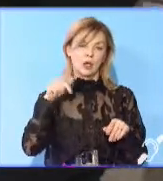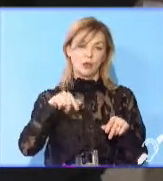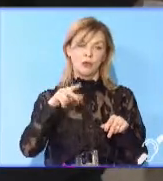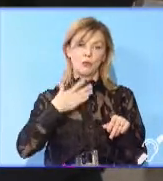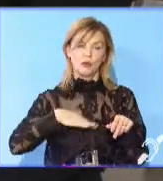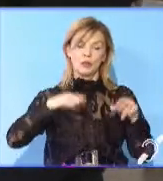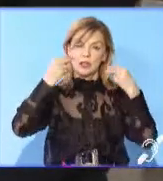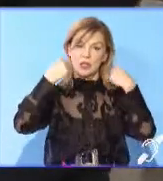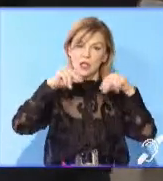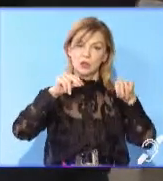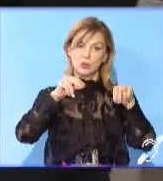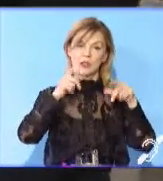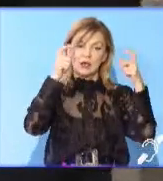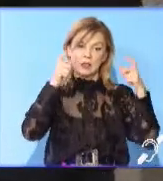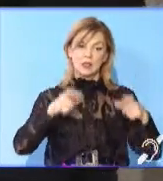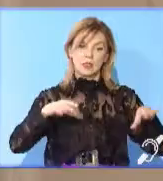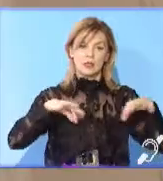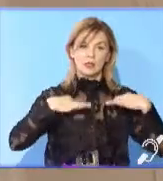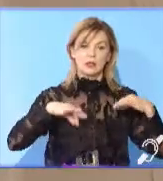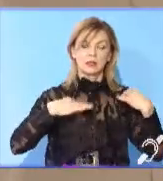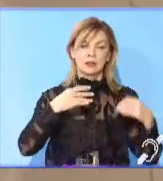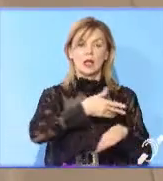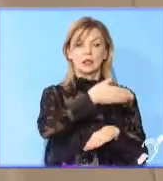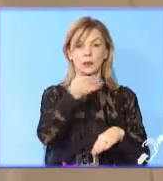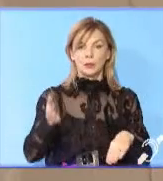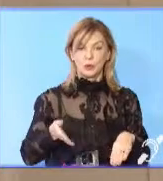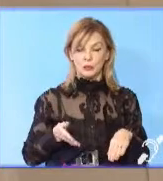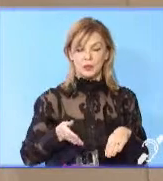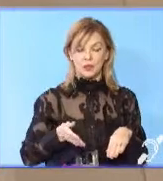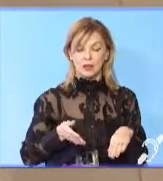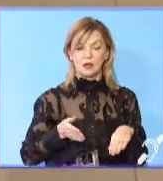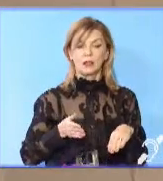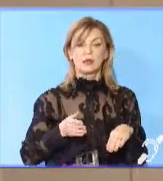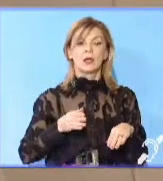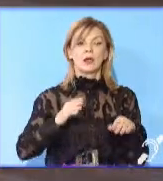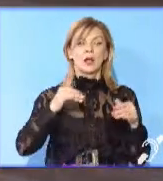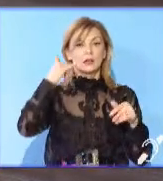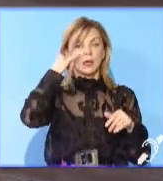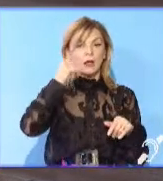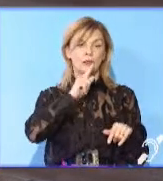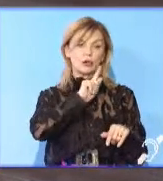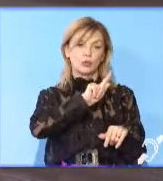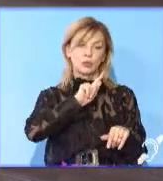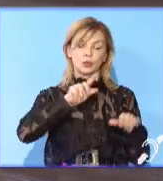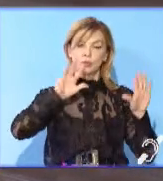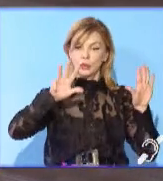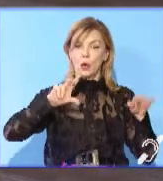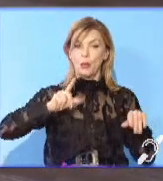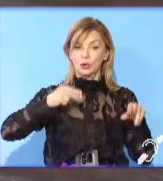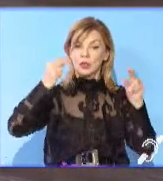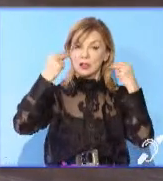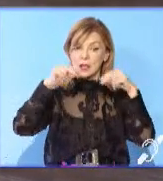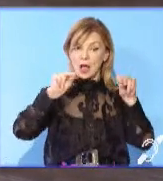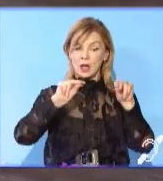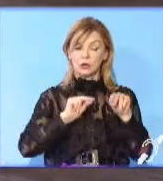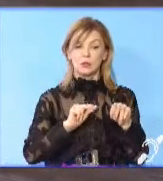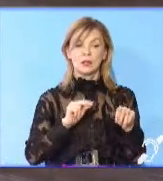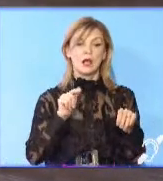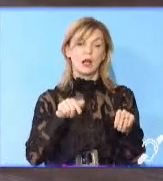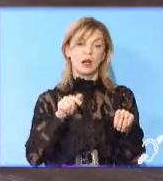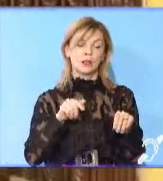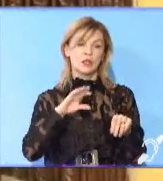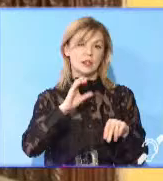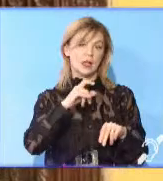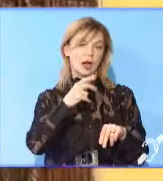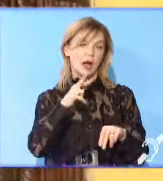Direcția de Sănătate Publică. Vă reamintim că la numărul de telefon 119 puteți semnala cazurile de abuz, neglijare, exploatare și orice altă formă